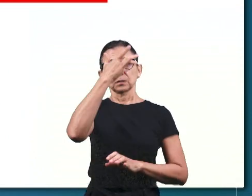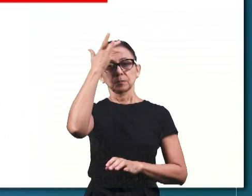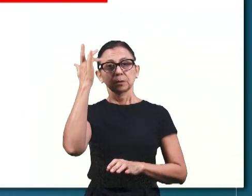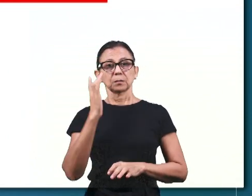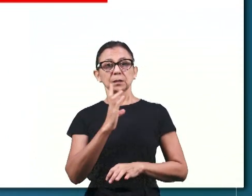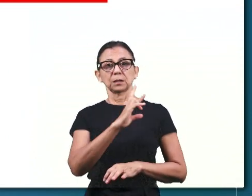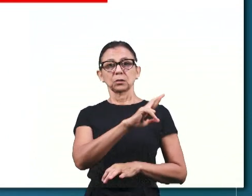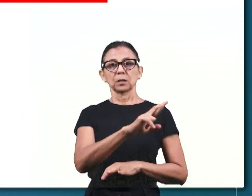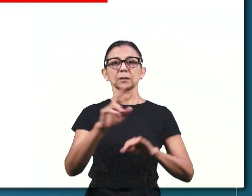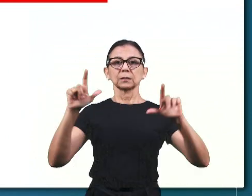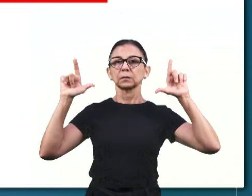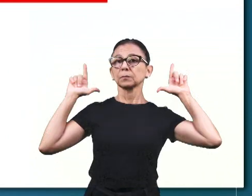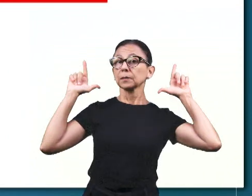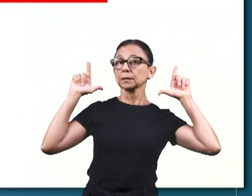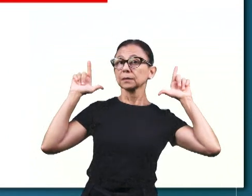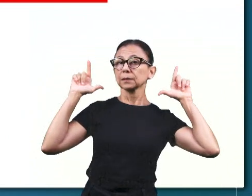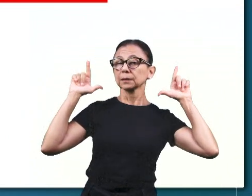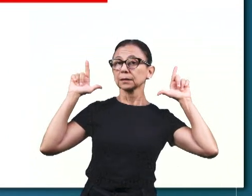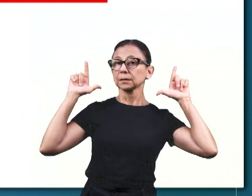veulent